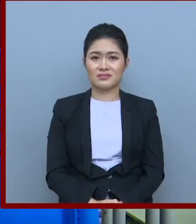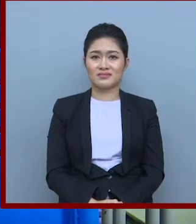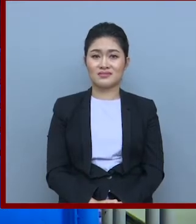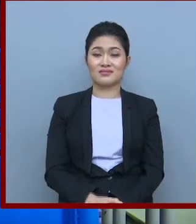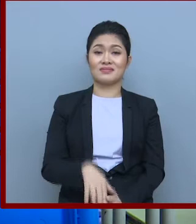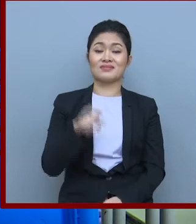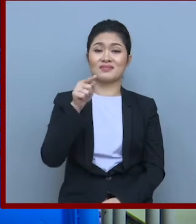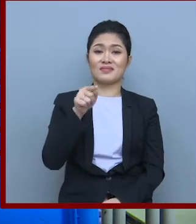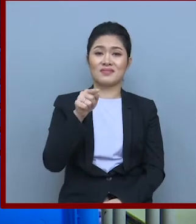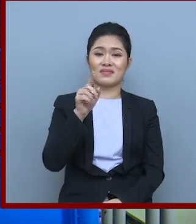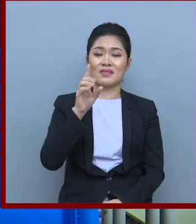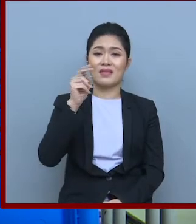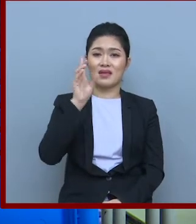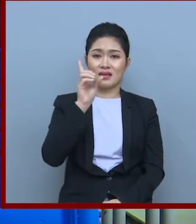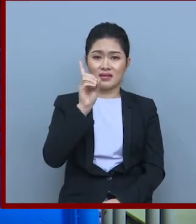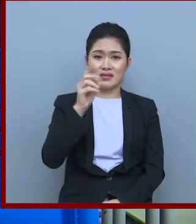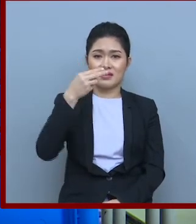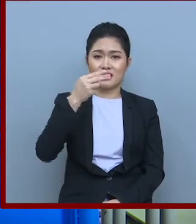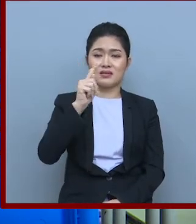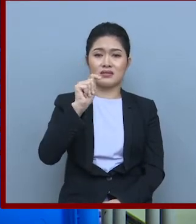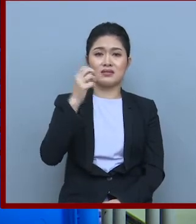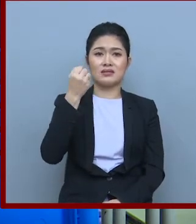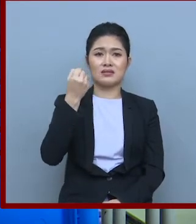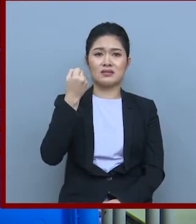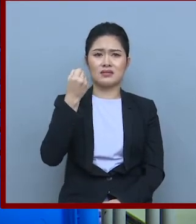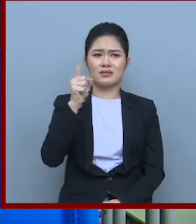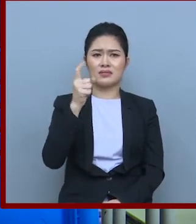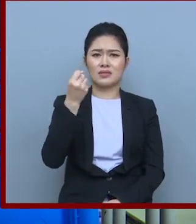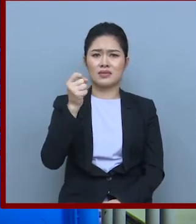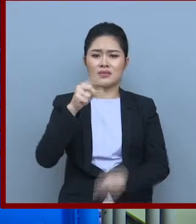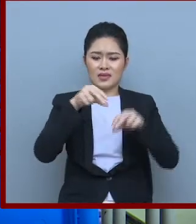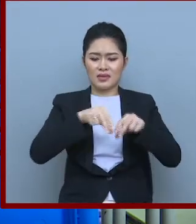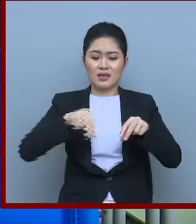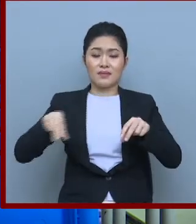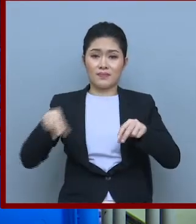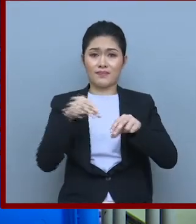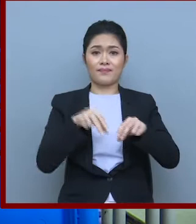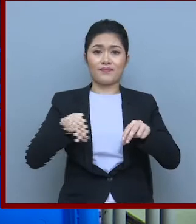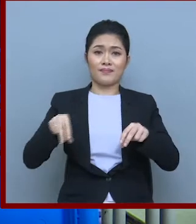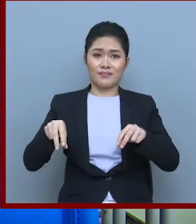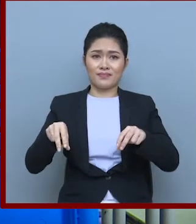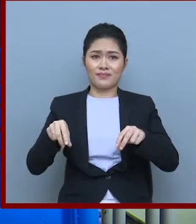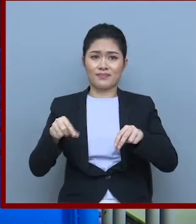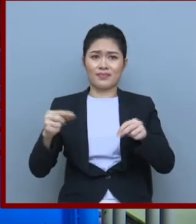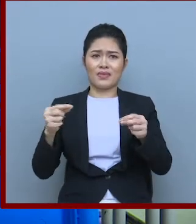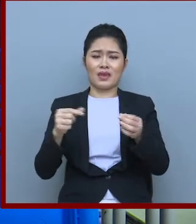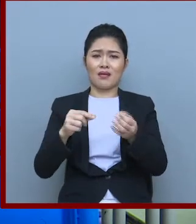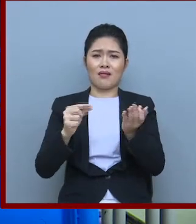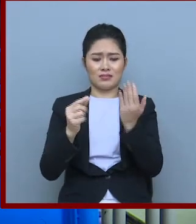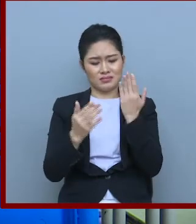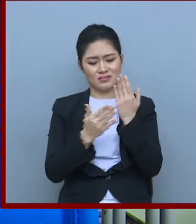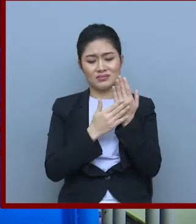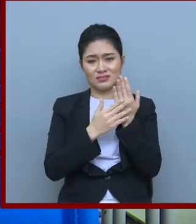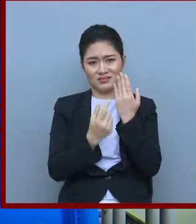ตัว DHT11 นะครับตัวนี้เนี่ยขาต่อก็คือเขาเขียน